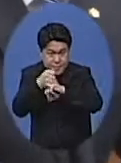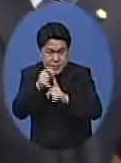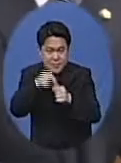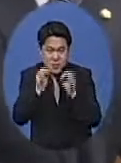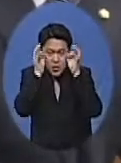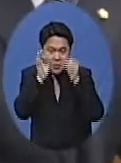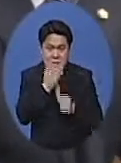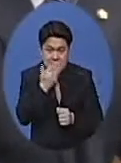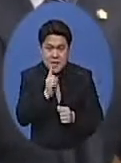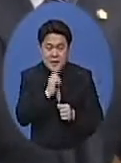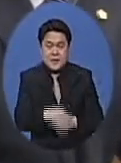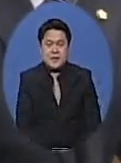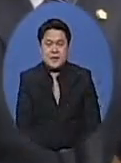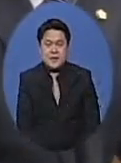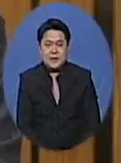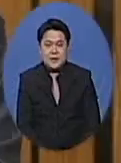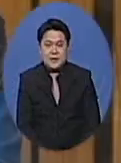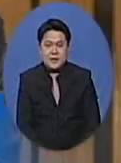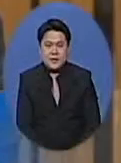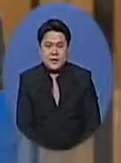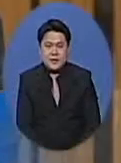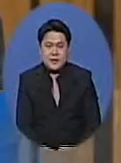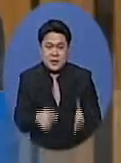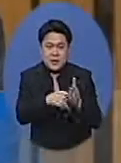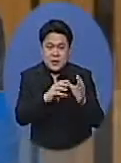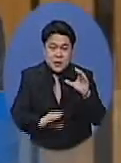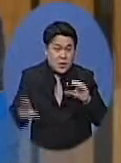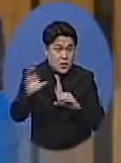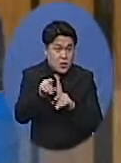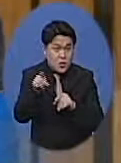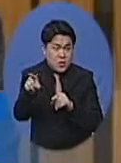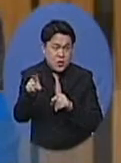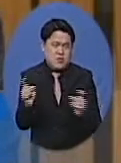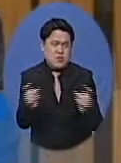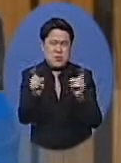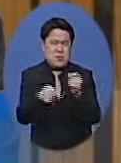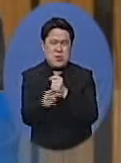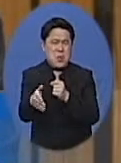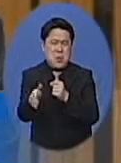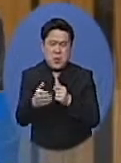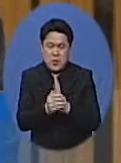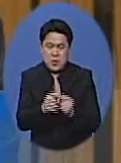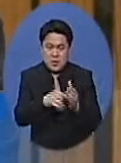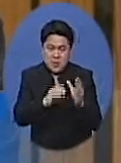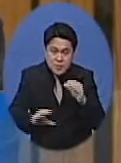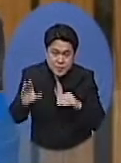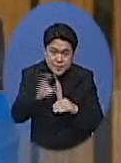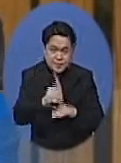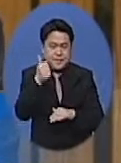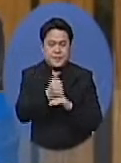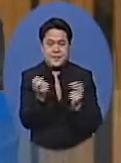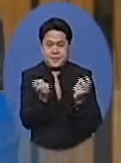것이라고 강조했습니다. 증세 논쟁은 아무 의미가 없고 증세는 최후의